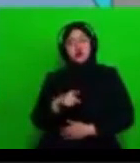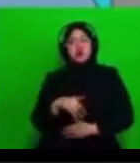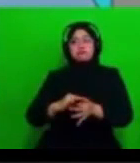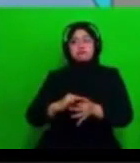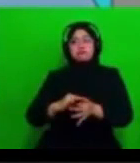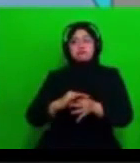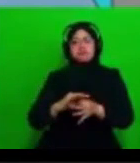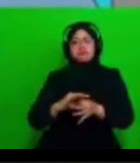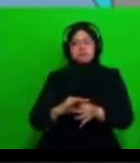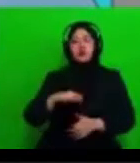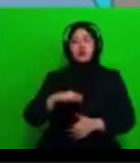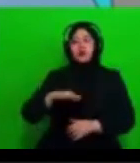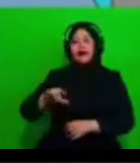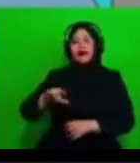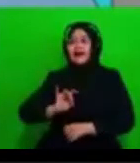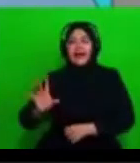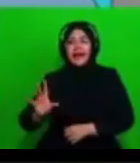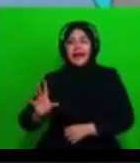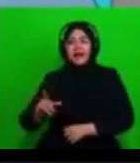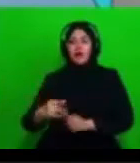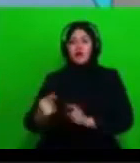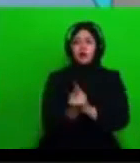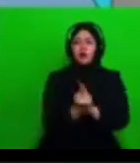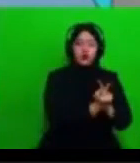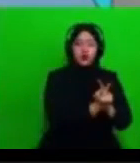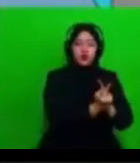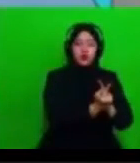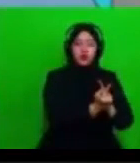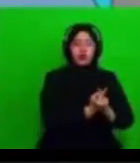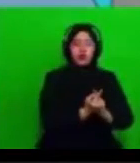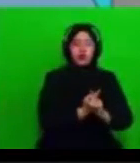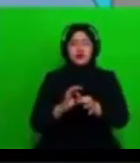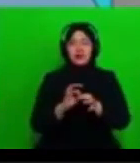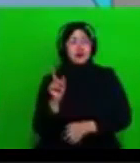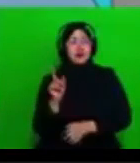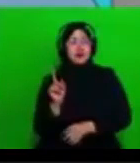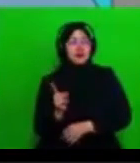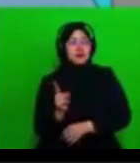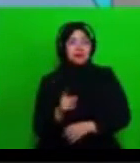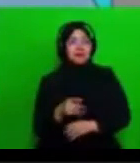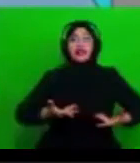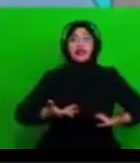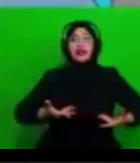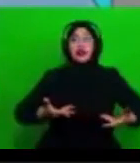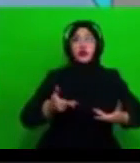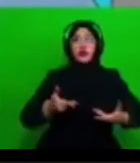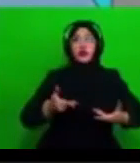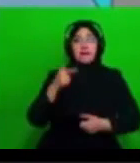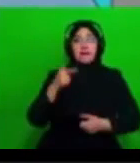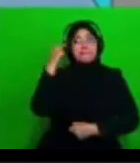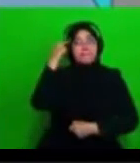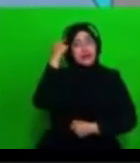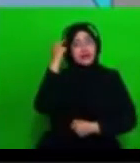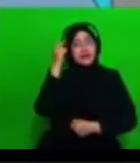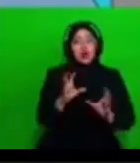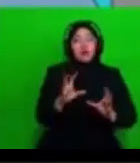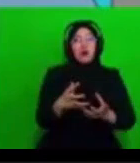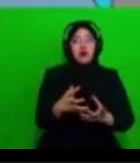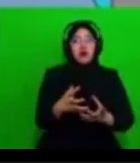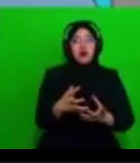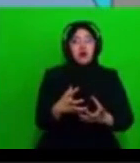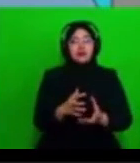belajar bersama dengan peserta didik yang lain. Artinya, pembelajaran saat ini yang terkini adalah pembelajaran berbasis